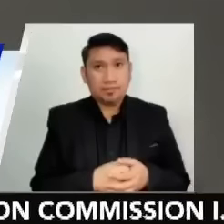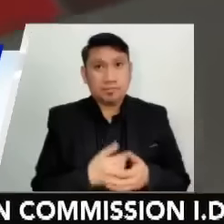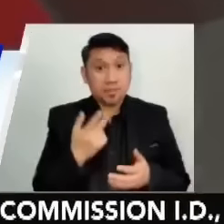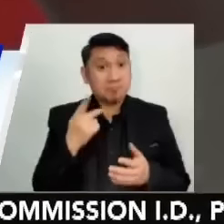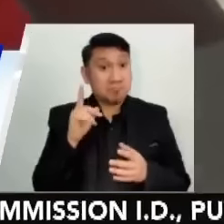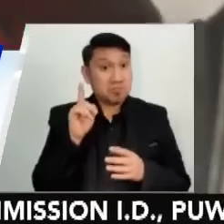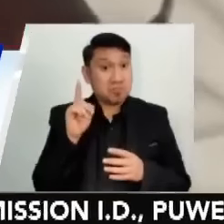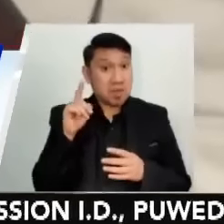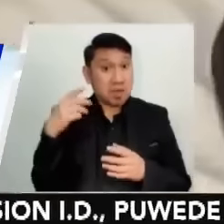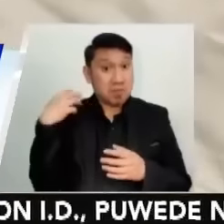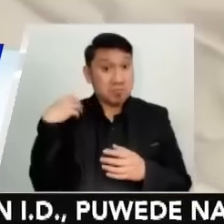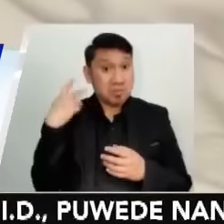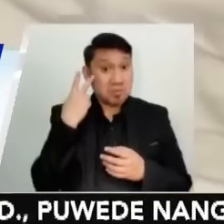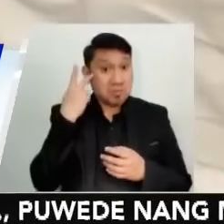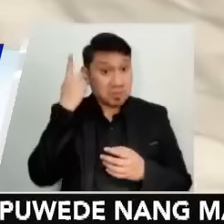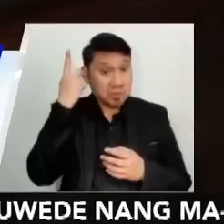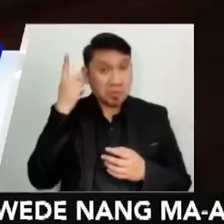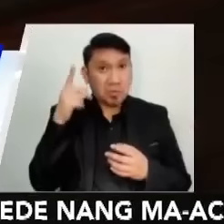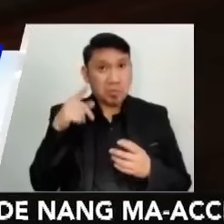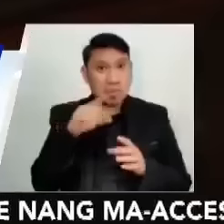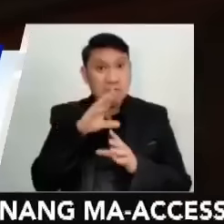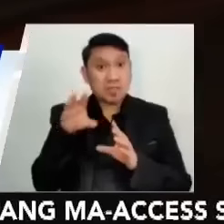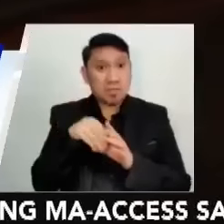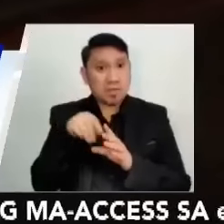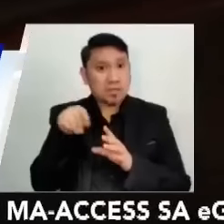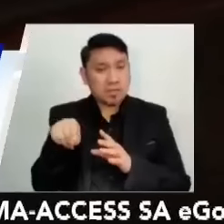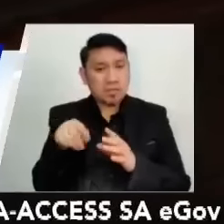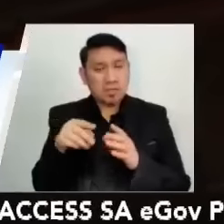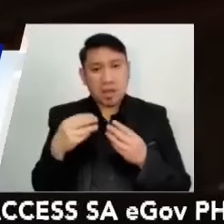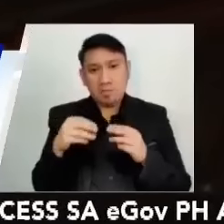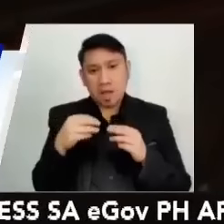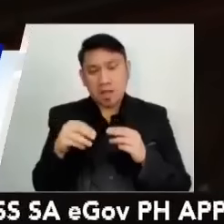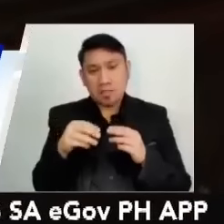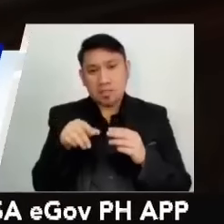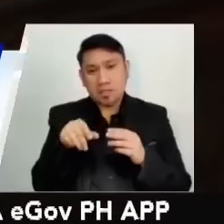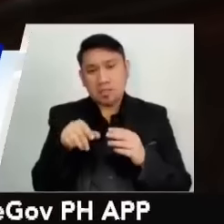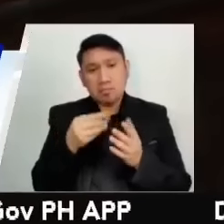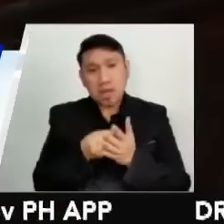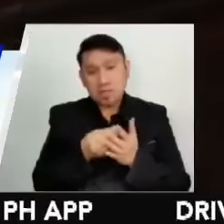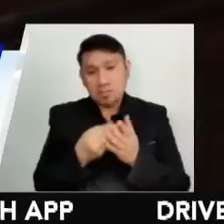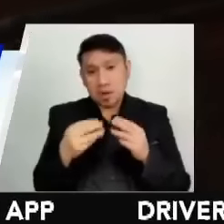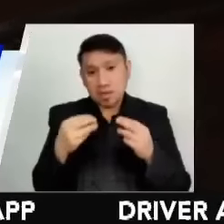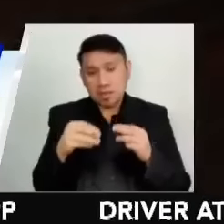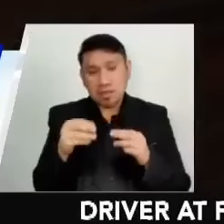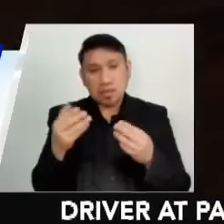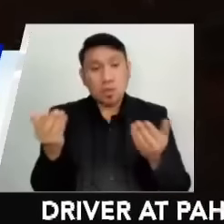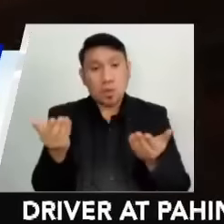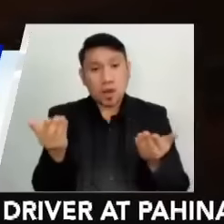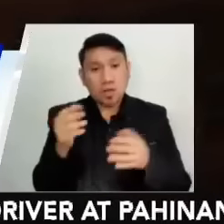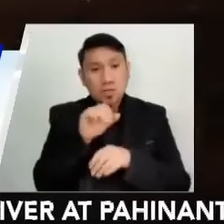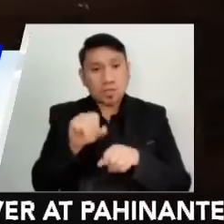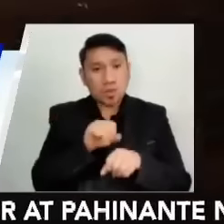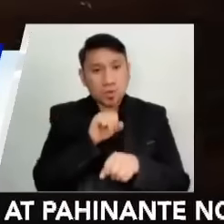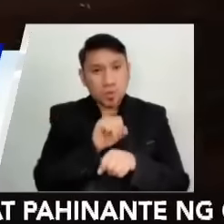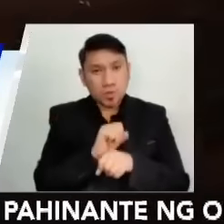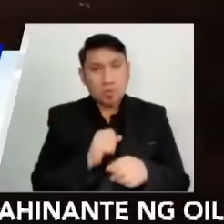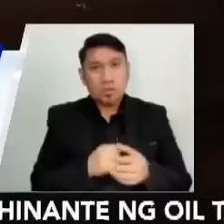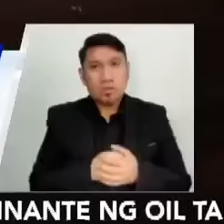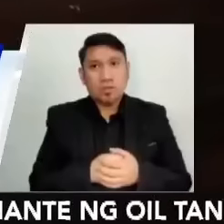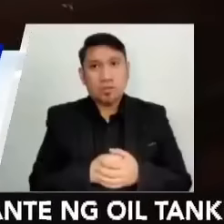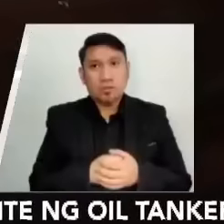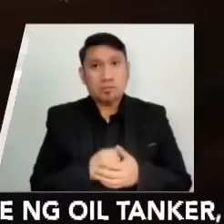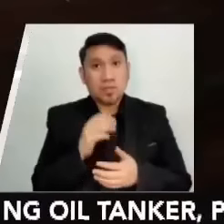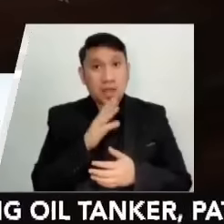malaking money laundering case sa Singapore. Ipapacheck naman sa Land Transportation Office ang mga nakuhang triplicate vanity plates